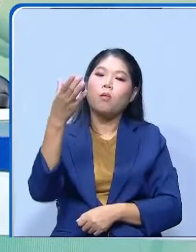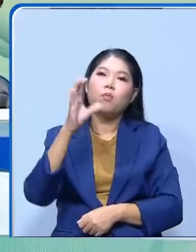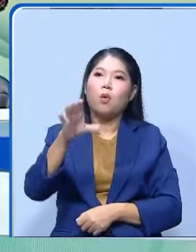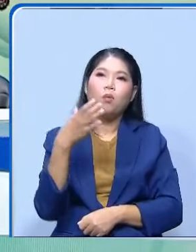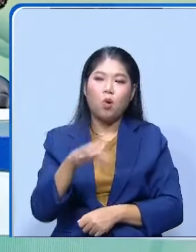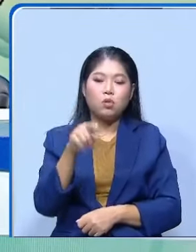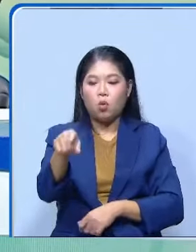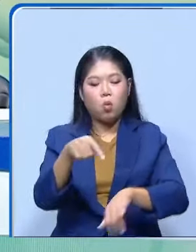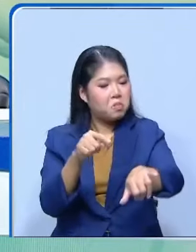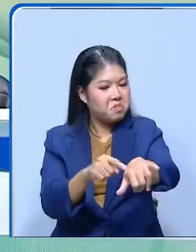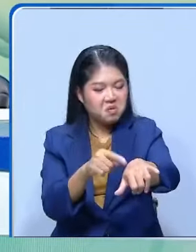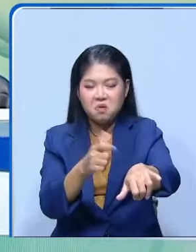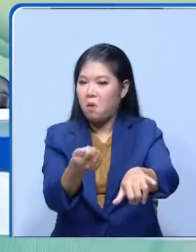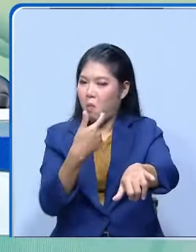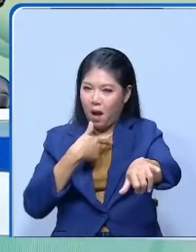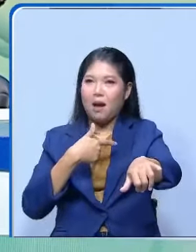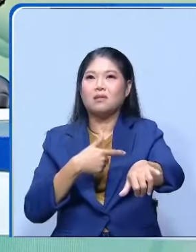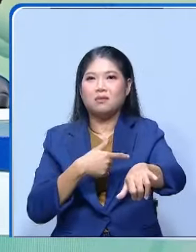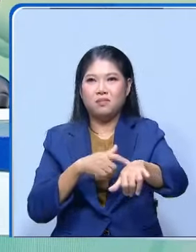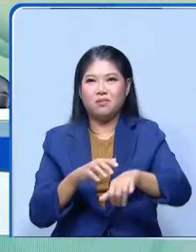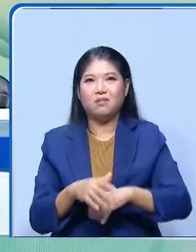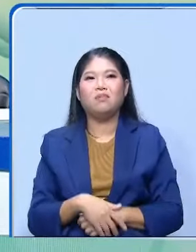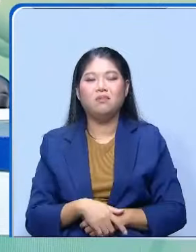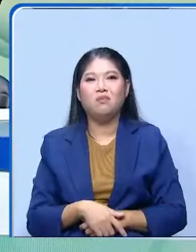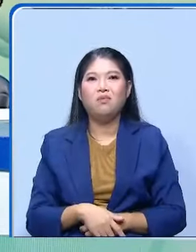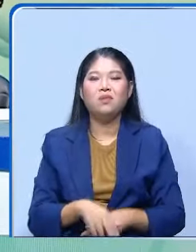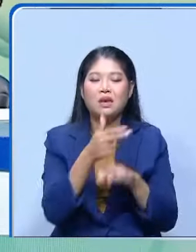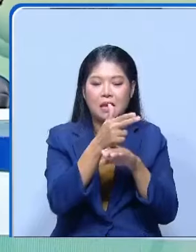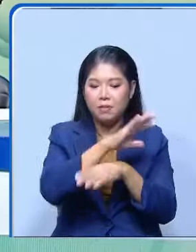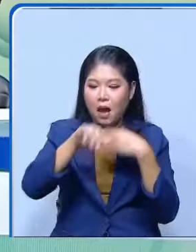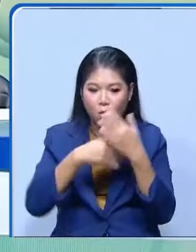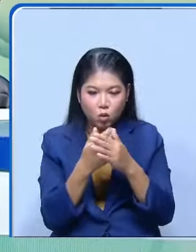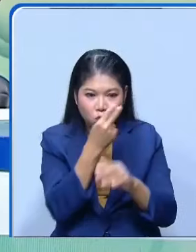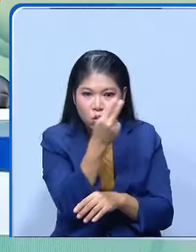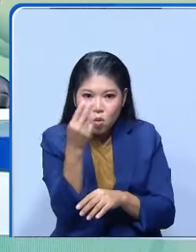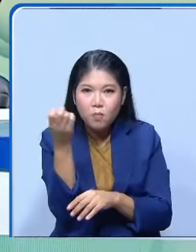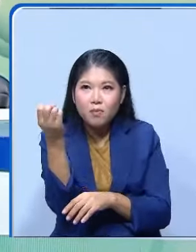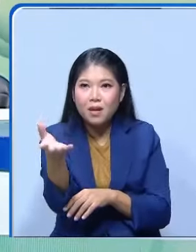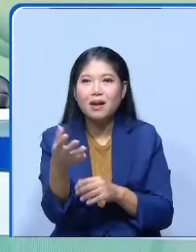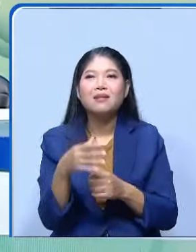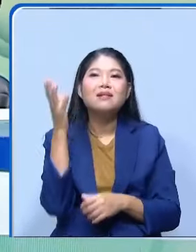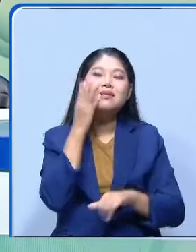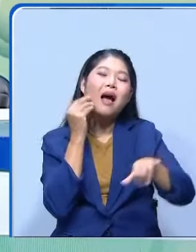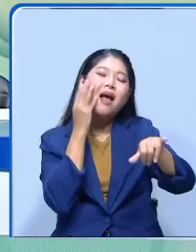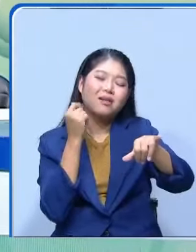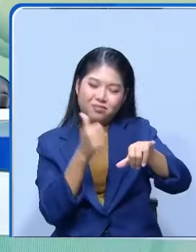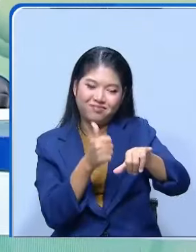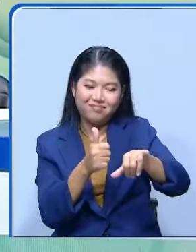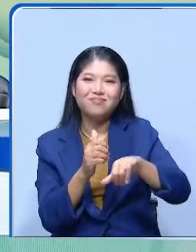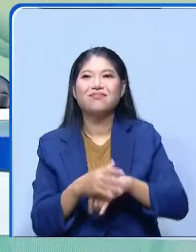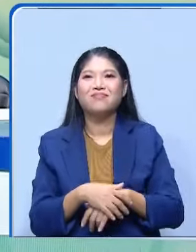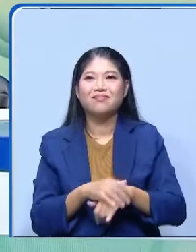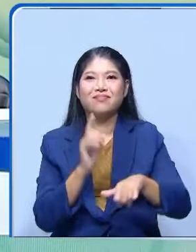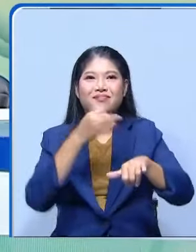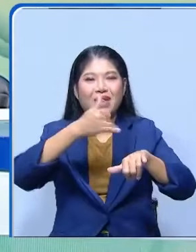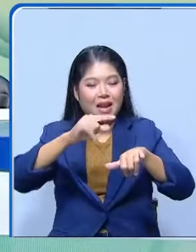าหมูเด้งไม่ได ้ไม่ได ้ไม่ได้เลยเอาทุกคลิปมารวมกันยังสู้ไม่ได้เลยนะคะน่ารักน่าดูมากจริงๆนะคะกลายเป็นอาจจะเป็นซอฟต์พาวเ